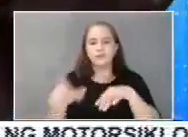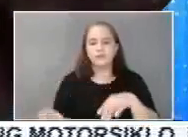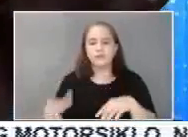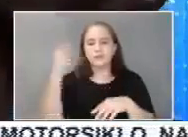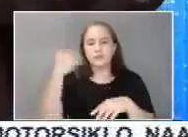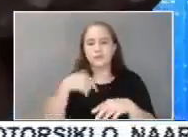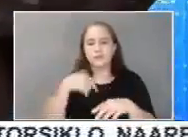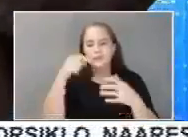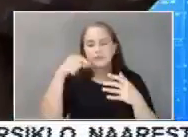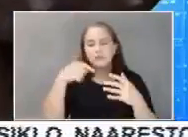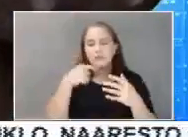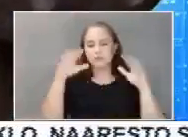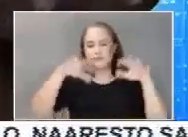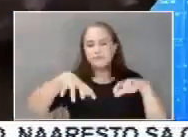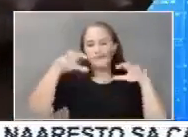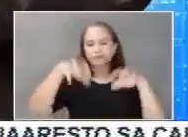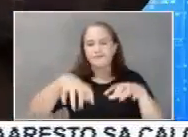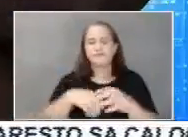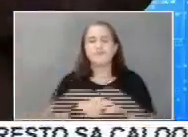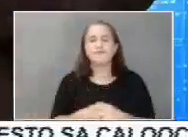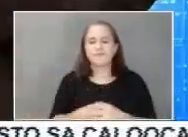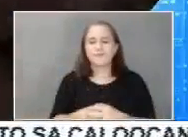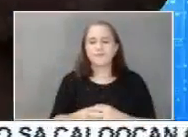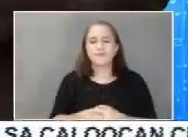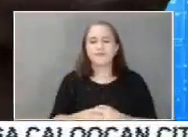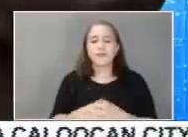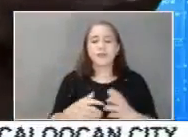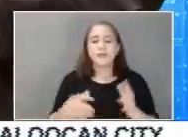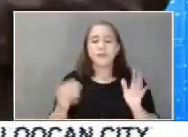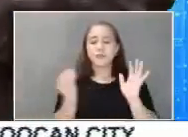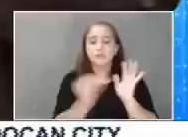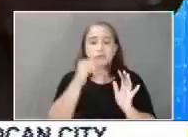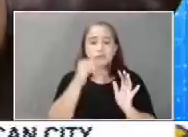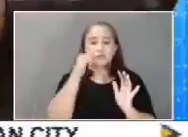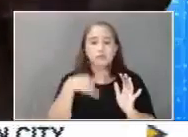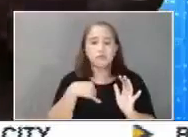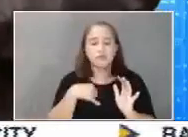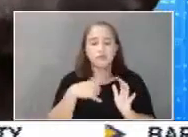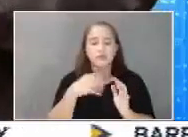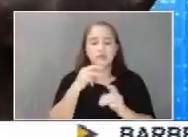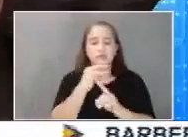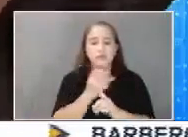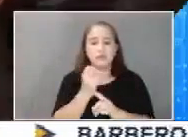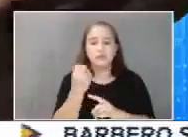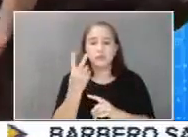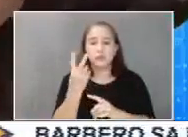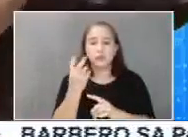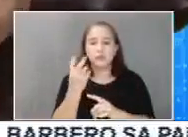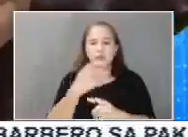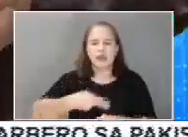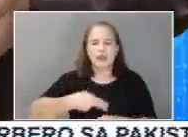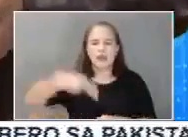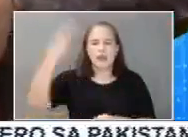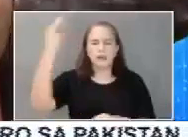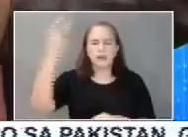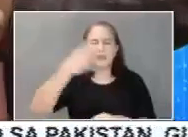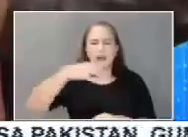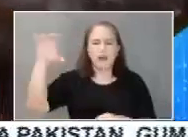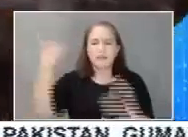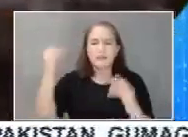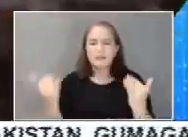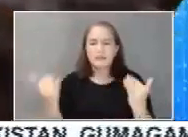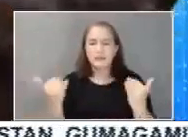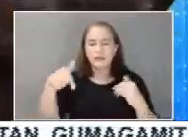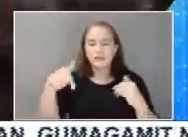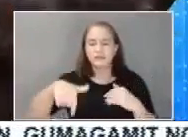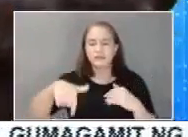nasa level danger na ito. Makakaranas ng heat stroke maliban pa sa heat cramps at heat exhaustion ang ating